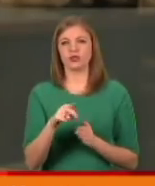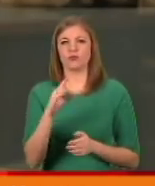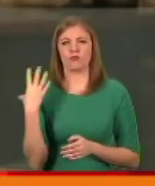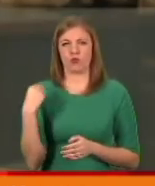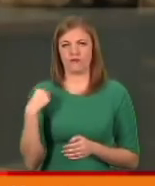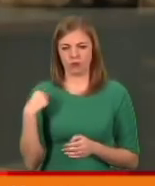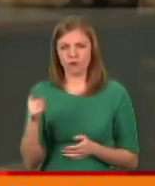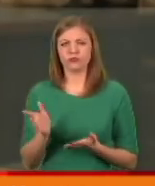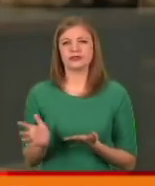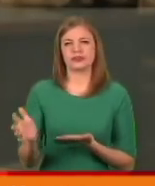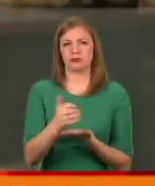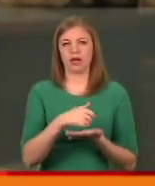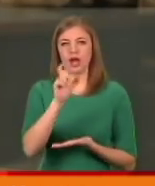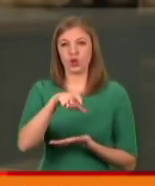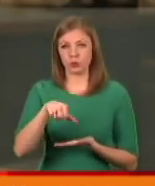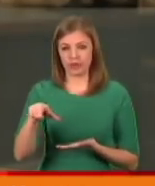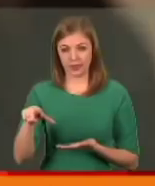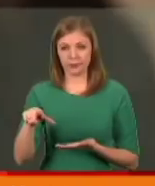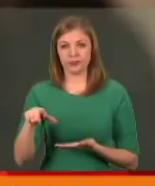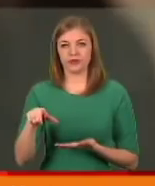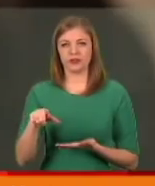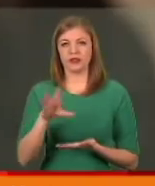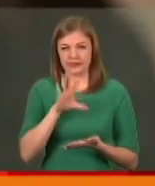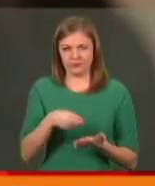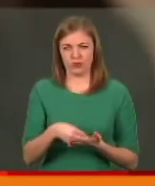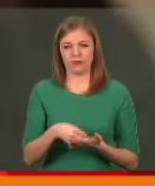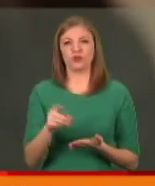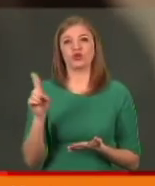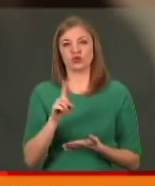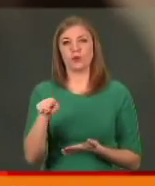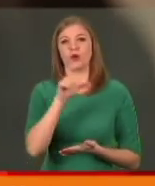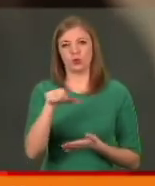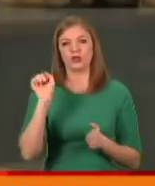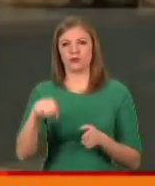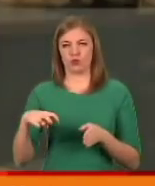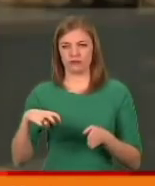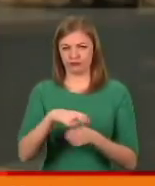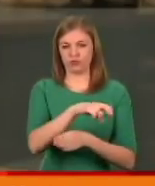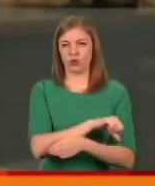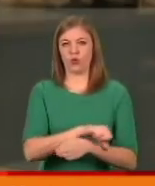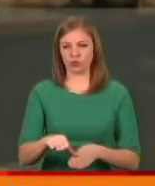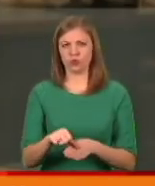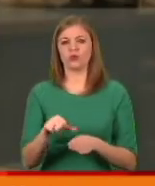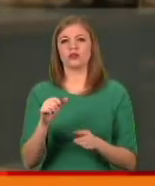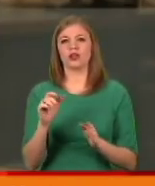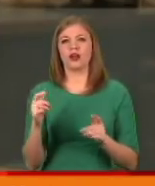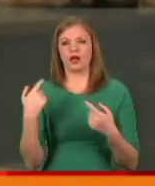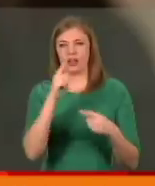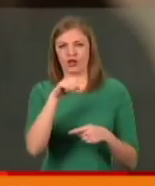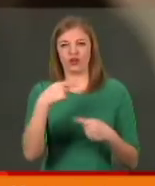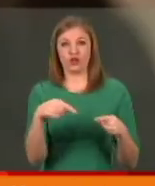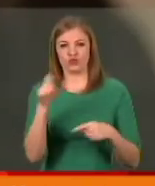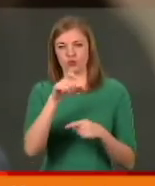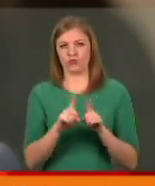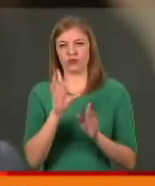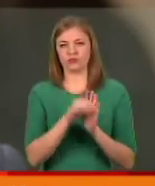Львову, збирає людей свіжих, щоб вони могли перетнути кордон. Залучаються інші особи.